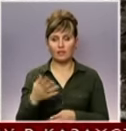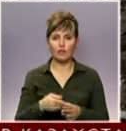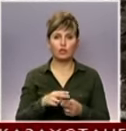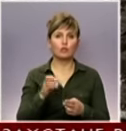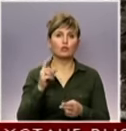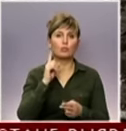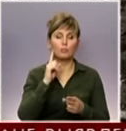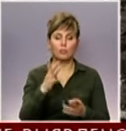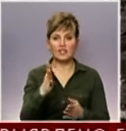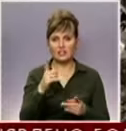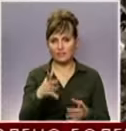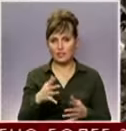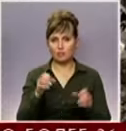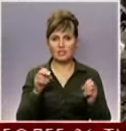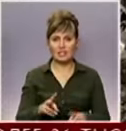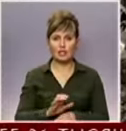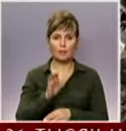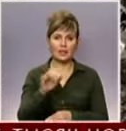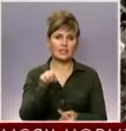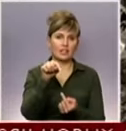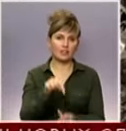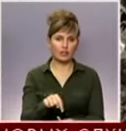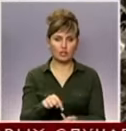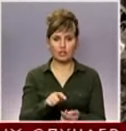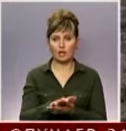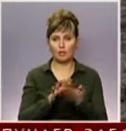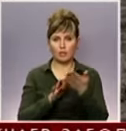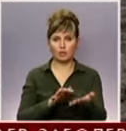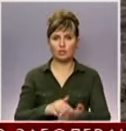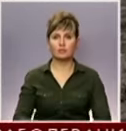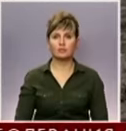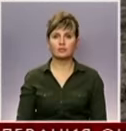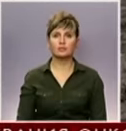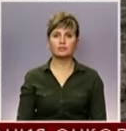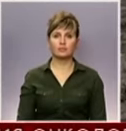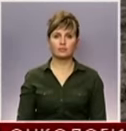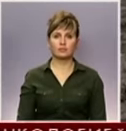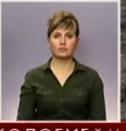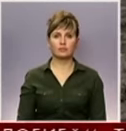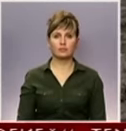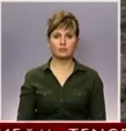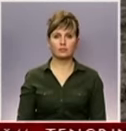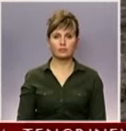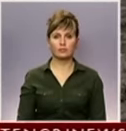еще предстоит выяснить. Специалисты направят соответствующие запросы. Алтынчаш Смаголова, Искандер Тугуспаев, телеканал Алматы.